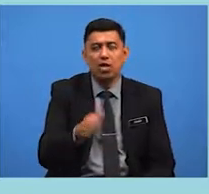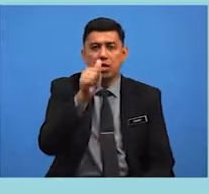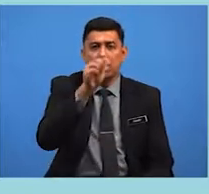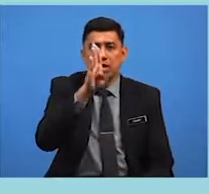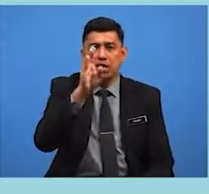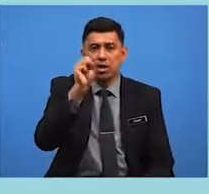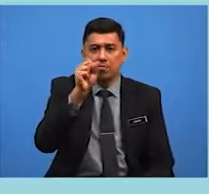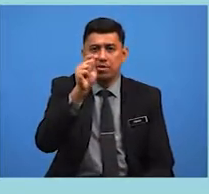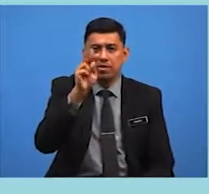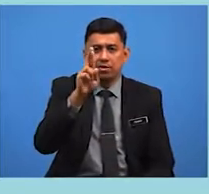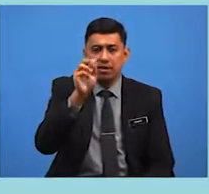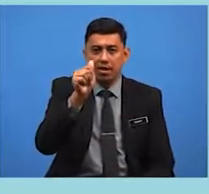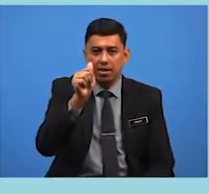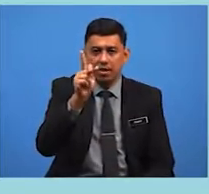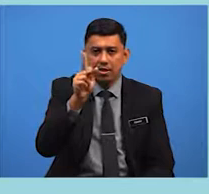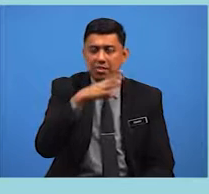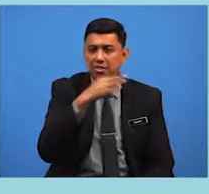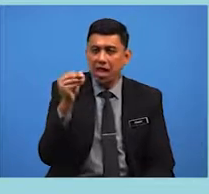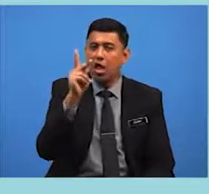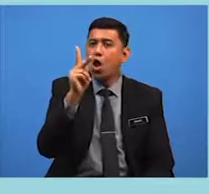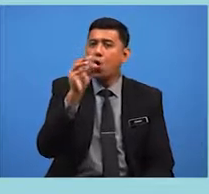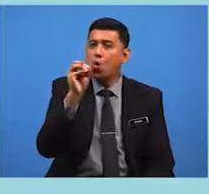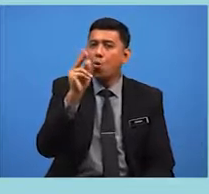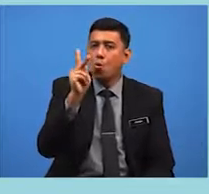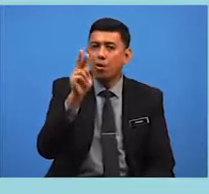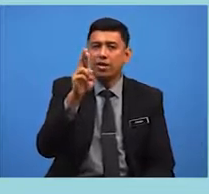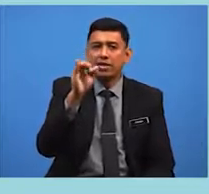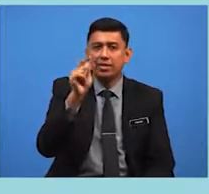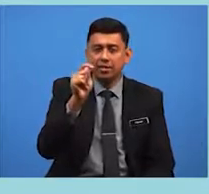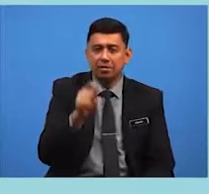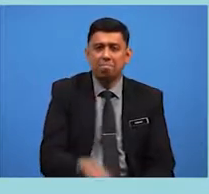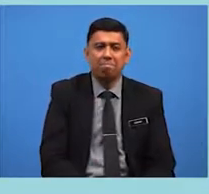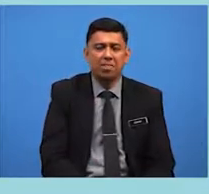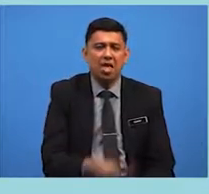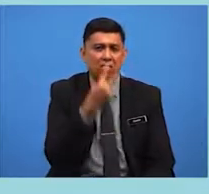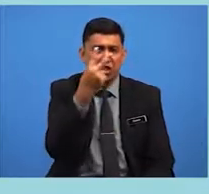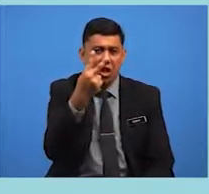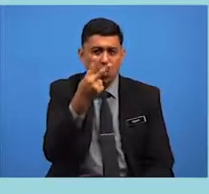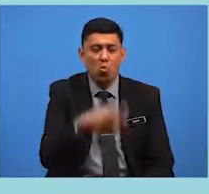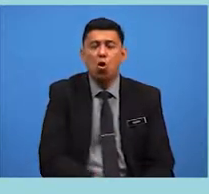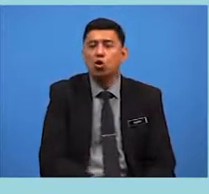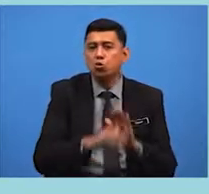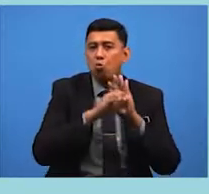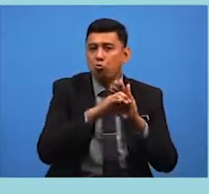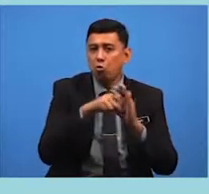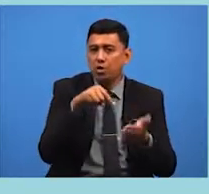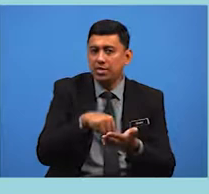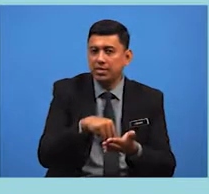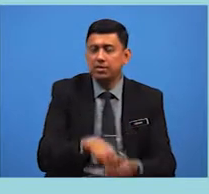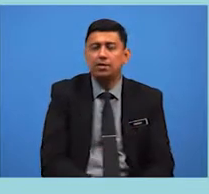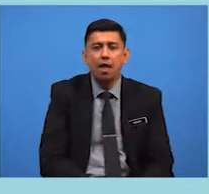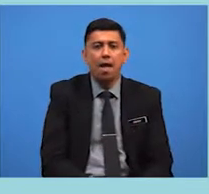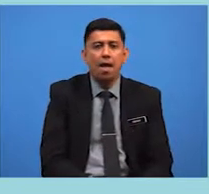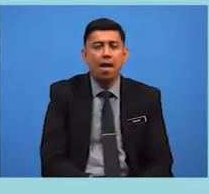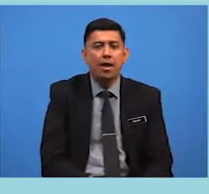konkret. Perhatikan contoh frasa bagi gaya bahasa metafora yang dipetik